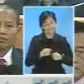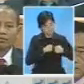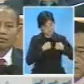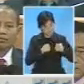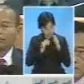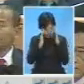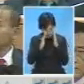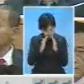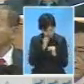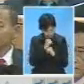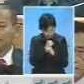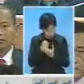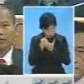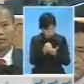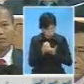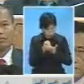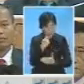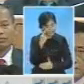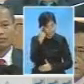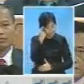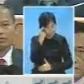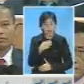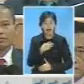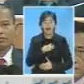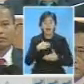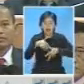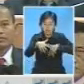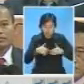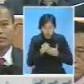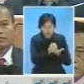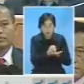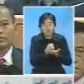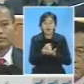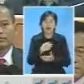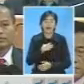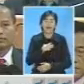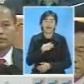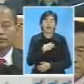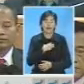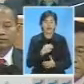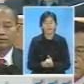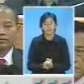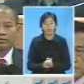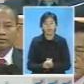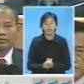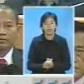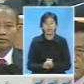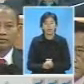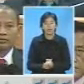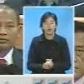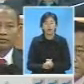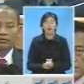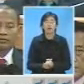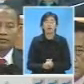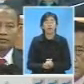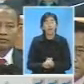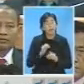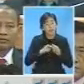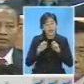ใจและทำด้วยความที่อยากจะช่วยเหลือพี่น้องประชาชนเหตุการณ์ใดๆที่จะเกิดขึ้นต่อหน้านี้หรือต่อ